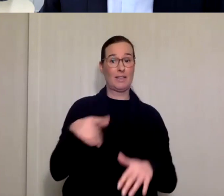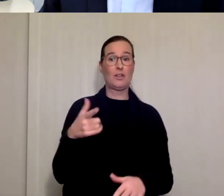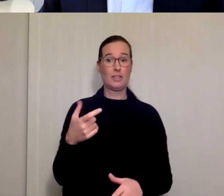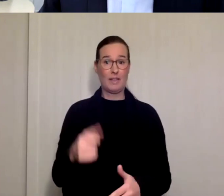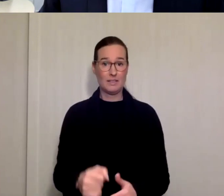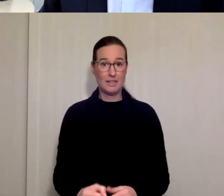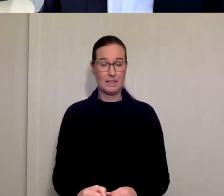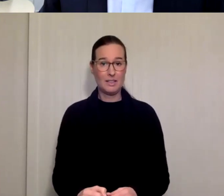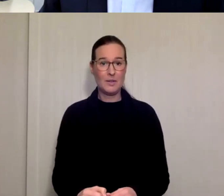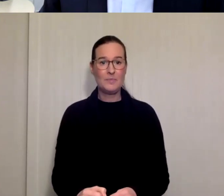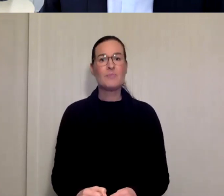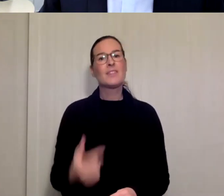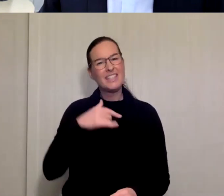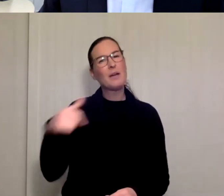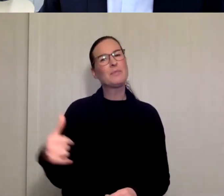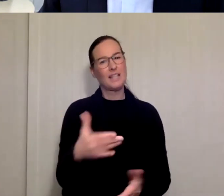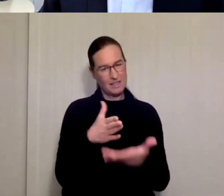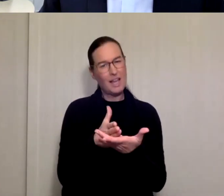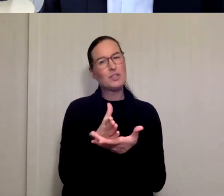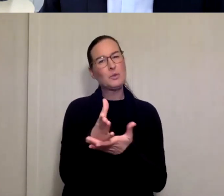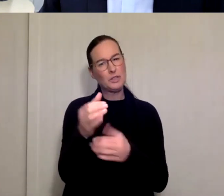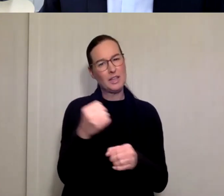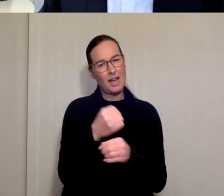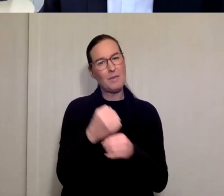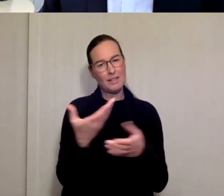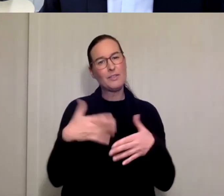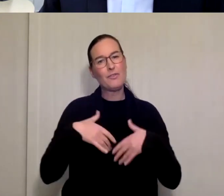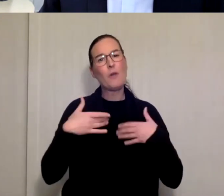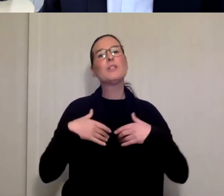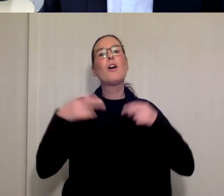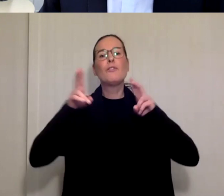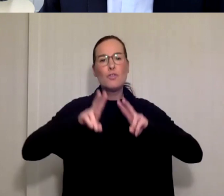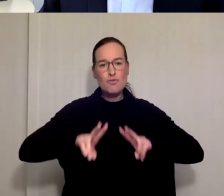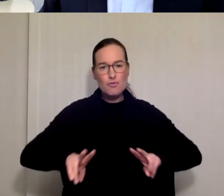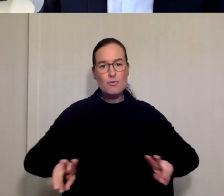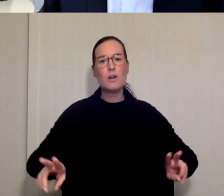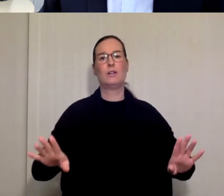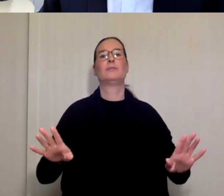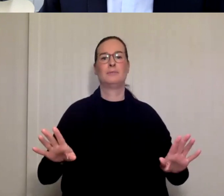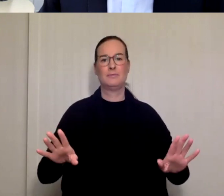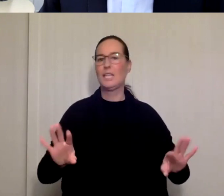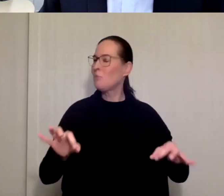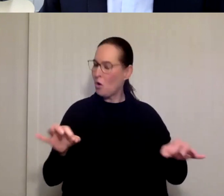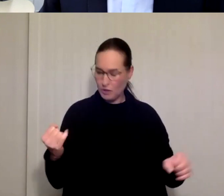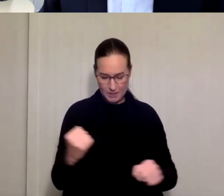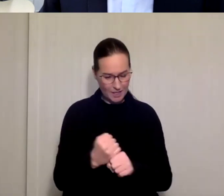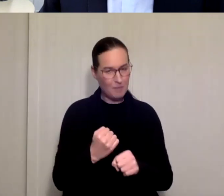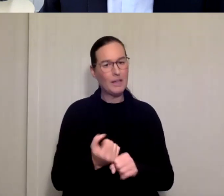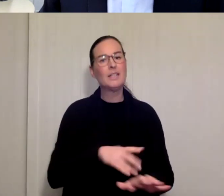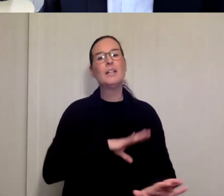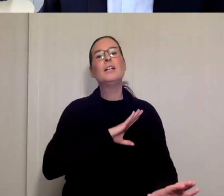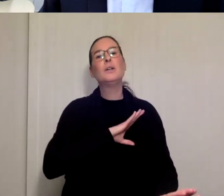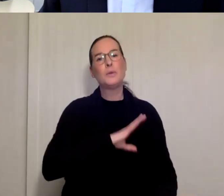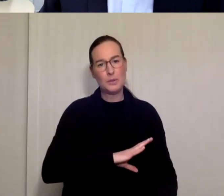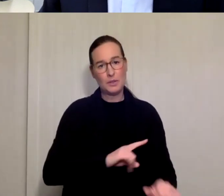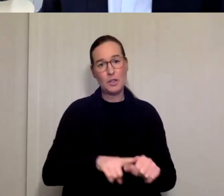Ruhe habe. Ich habe ein Jahr durchgearbeitet, sage ich mal. Ich freue mich sehr, dass ich da endlich mal nicht im Dienst sein werde. Und ich